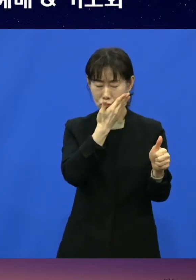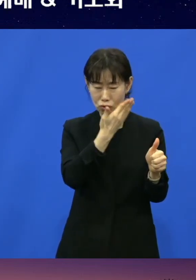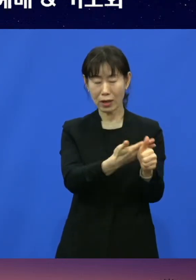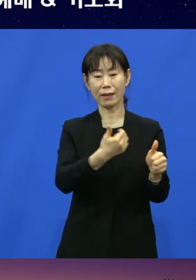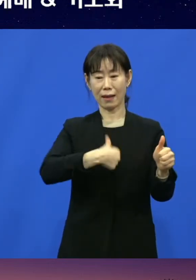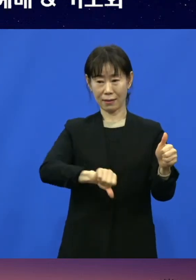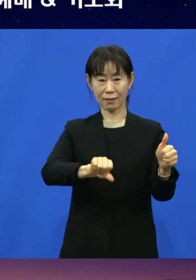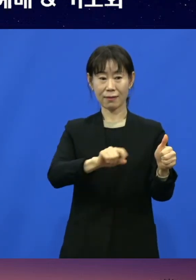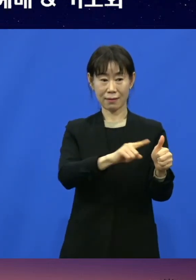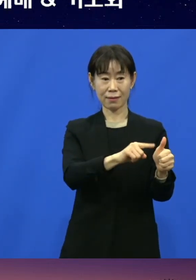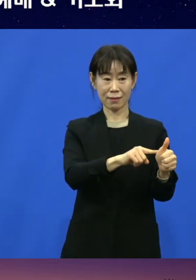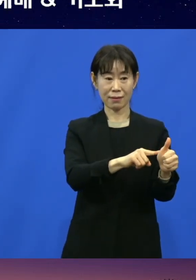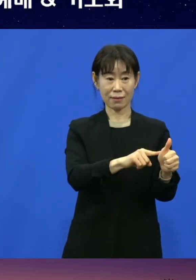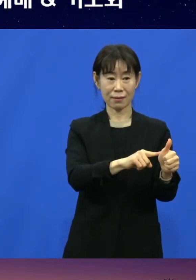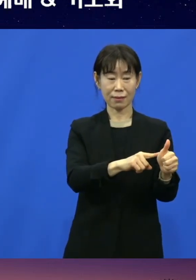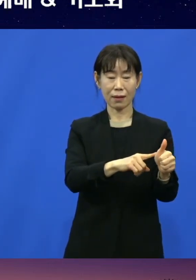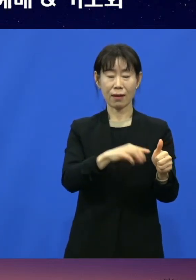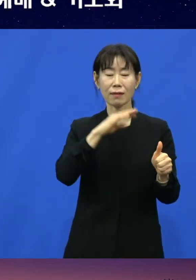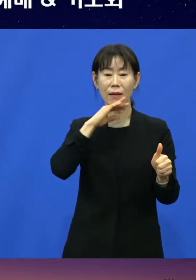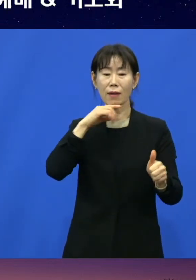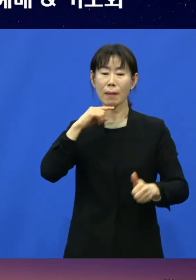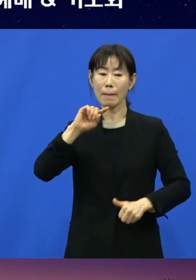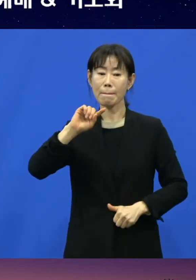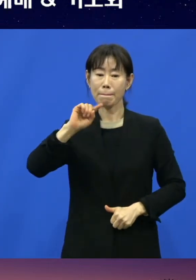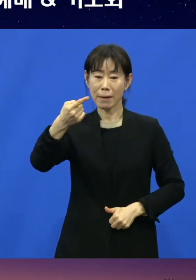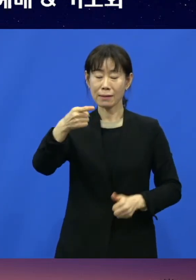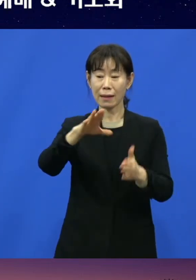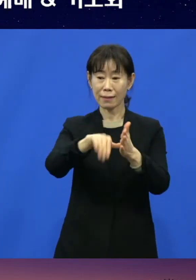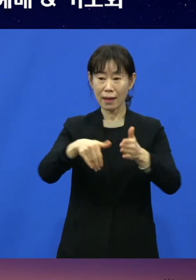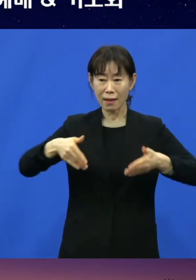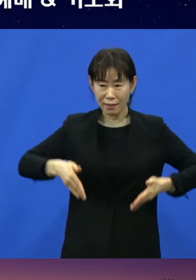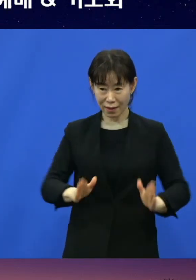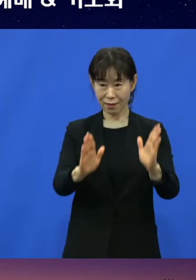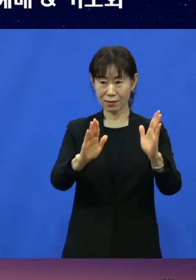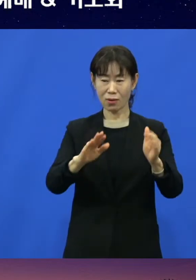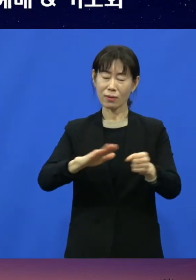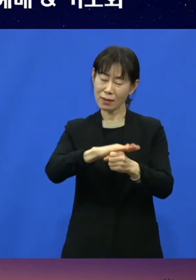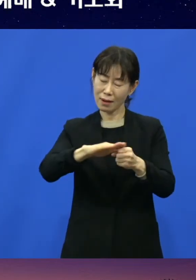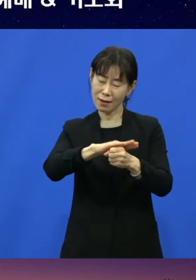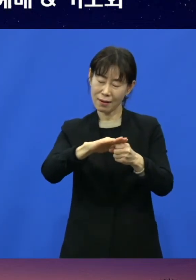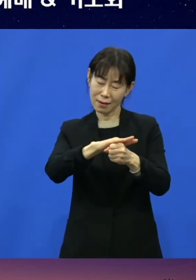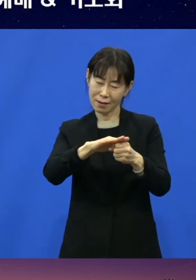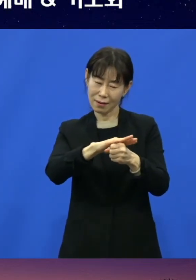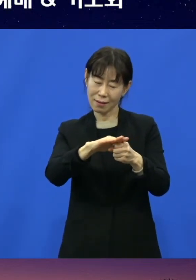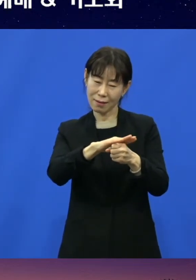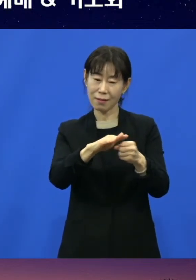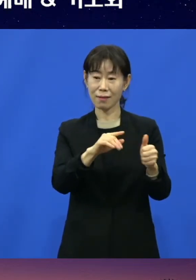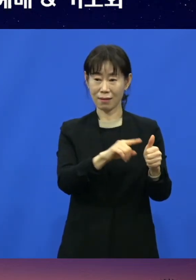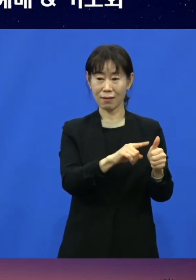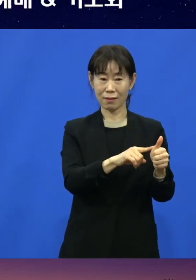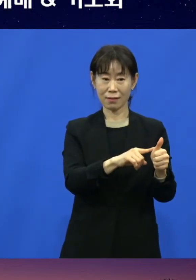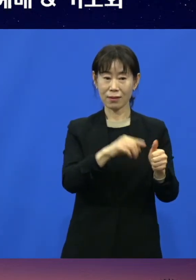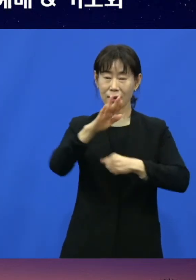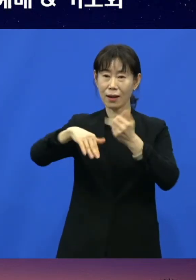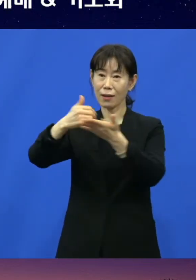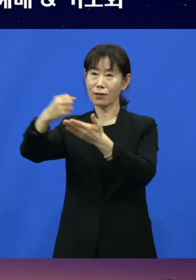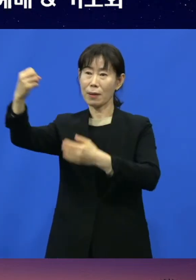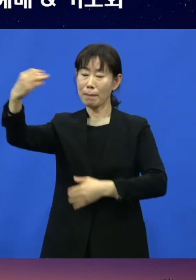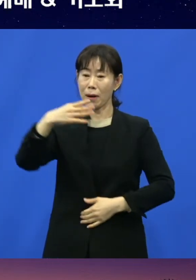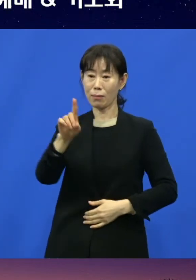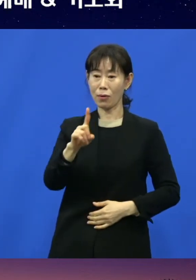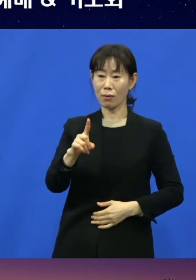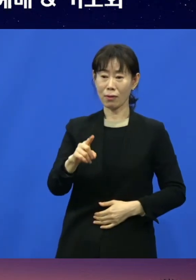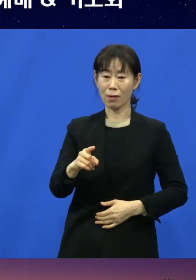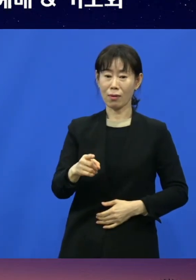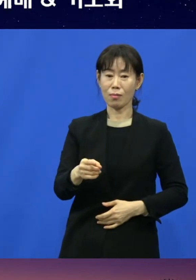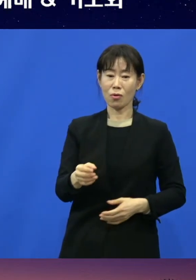것이죠. 백세에 낳은 아들이고 너무도 사랑하는 아들이에요. 근데 하나님이 어떻게 하시죠? 번제로 드리라는